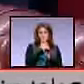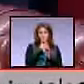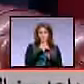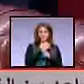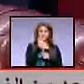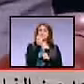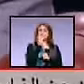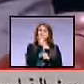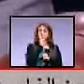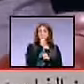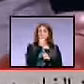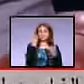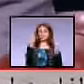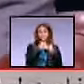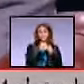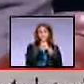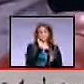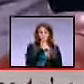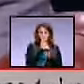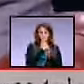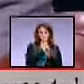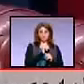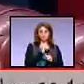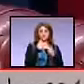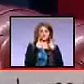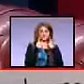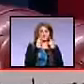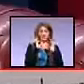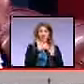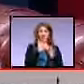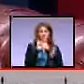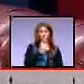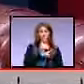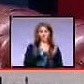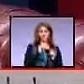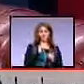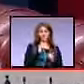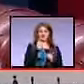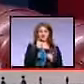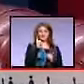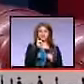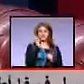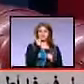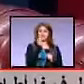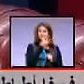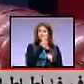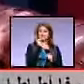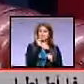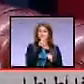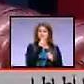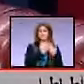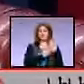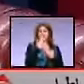ترك وعاملين حاجه لايت، كانت تركيبه كوميديه لايت جدا،